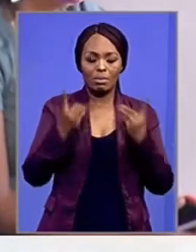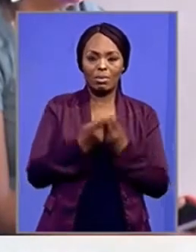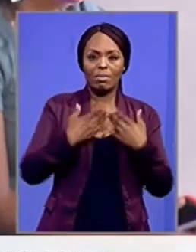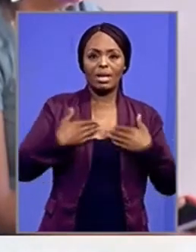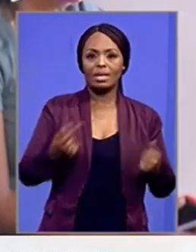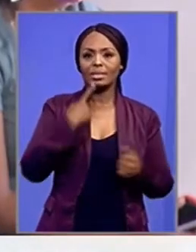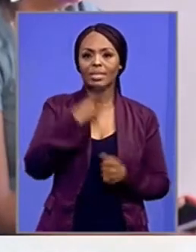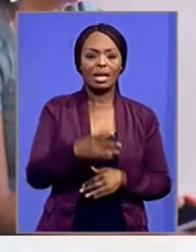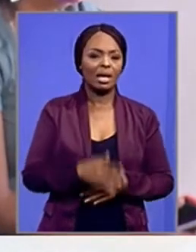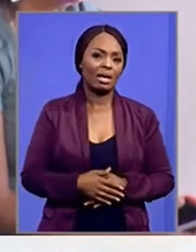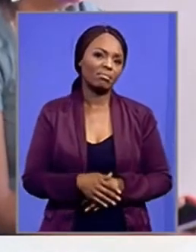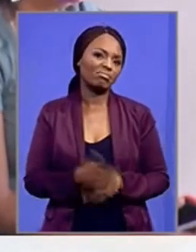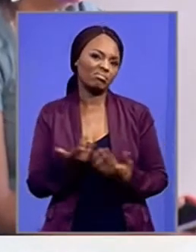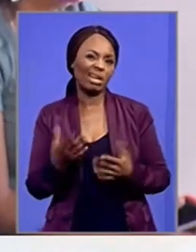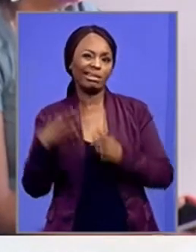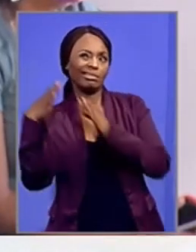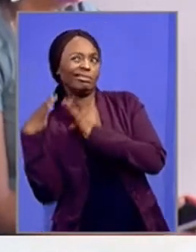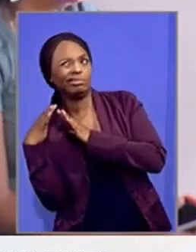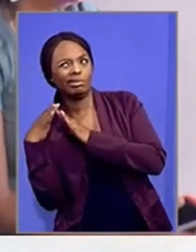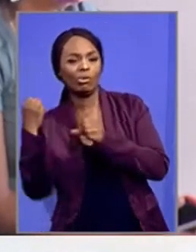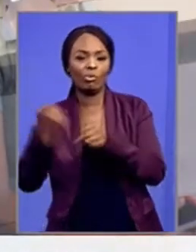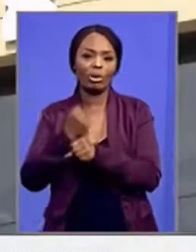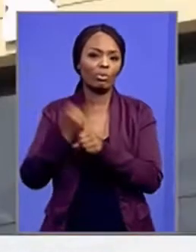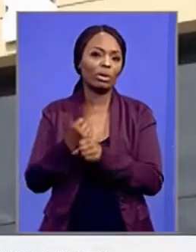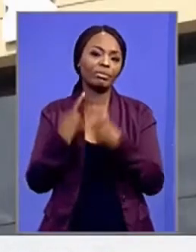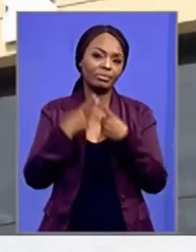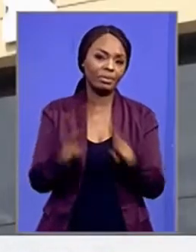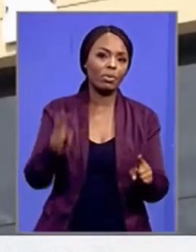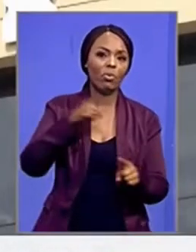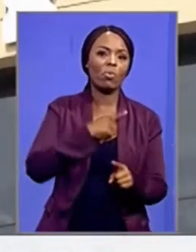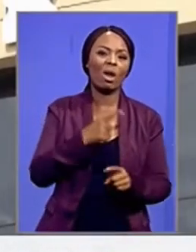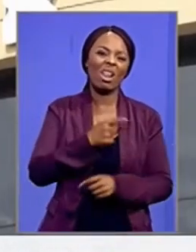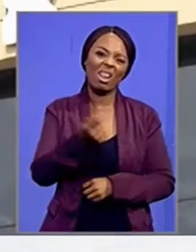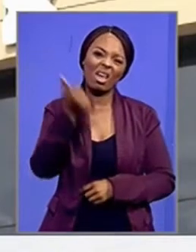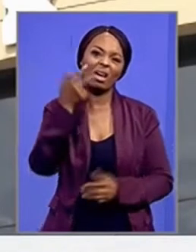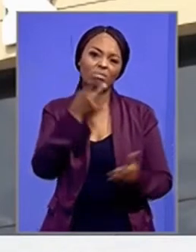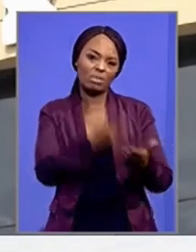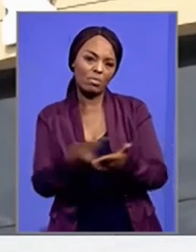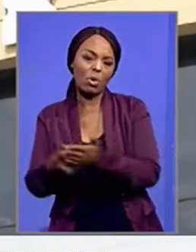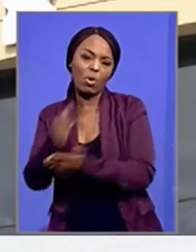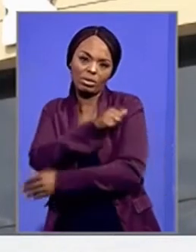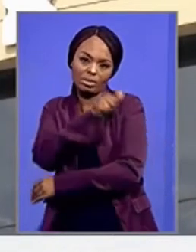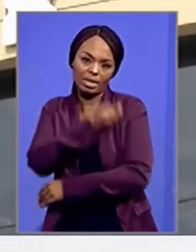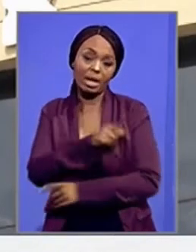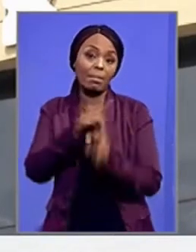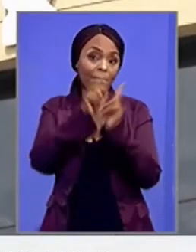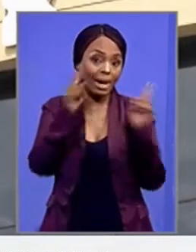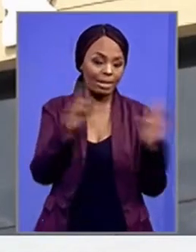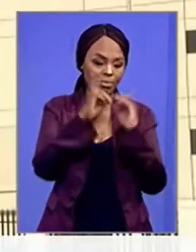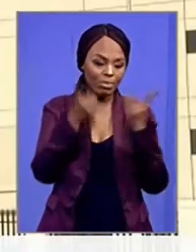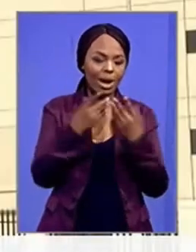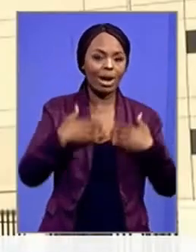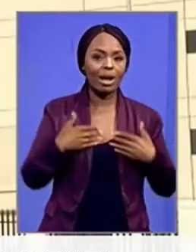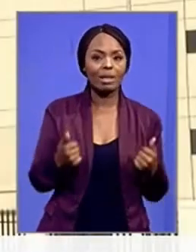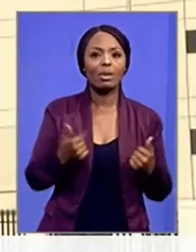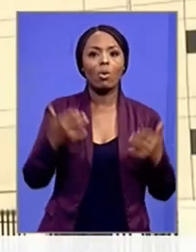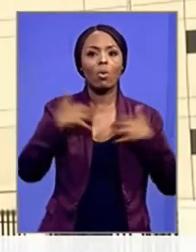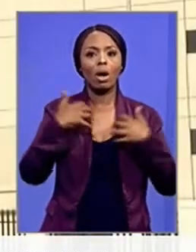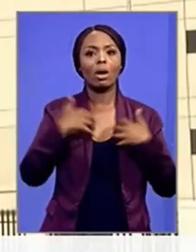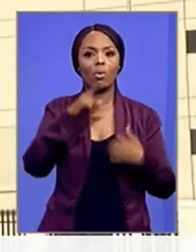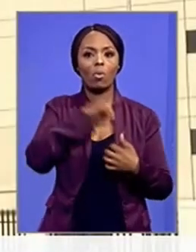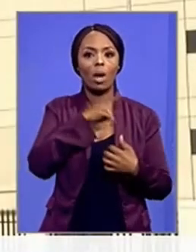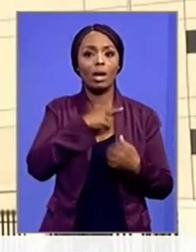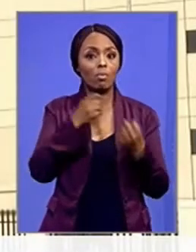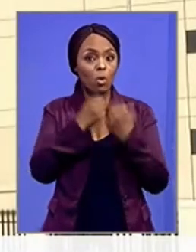palo ya fase ya batho bao ba amogelwa go bookelong. E fela kgoro ya maphelo e tlhobaetswa ke palo ya bašwa bao ba amogelwa